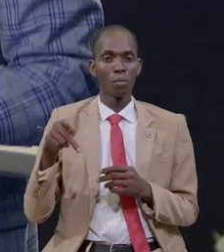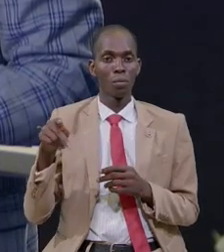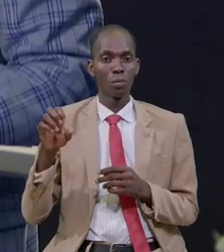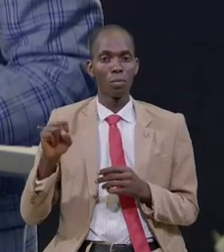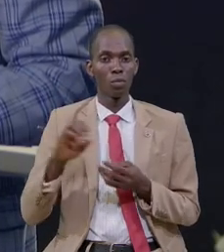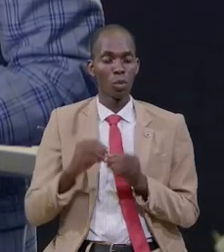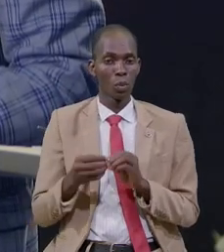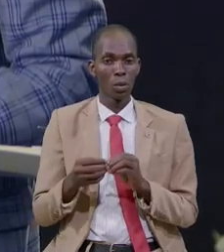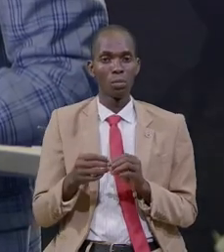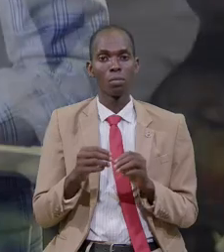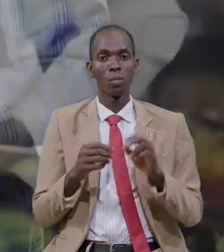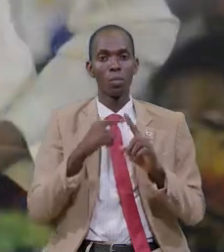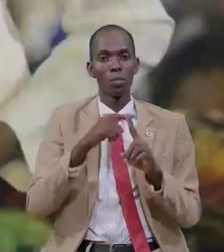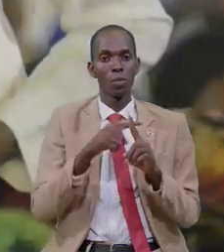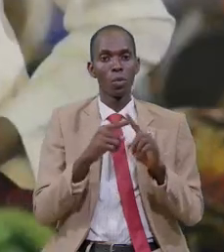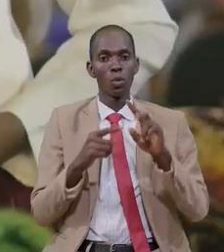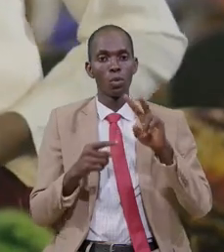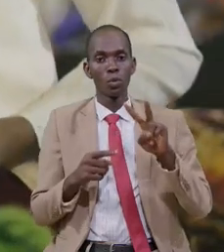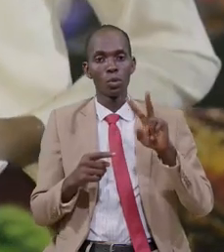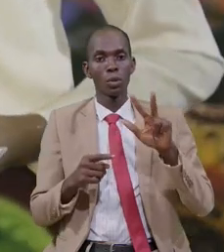91 54